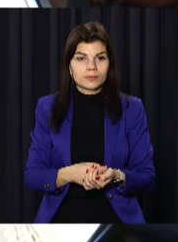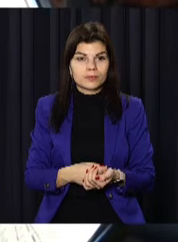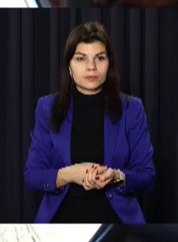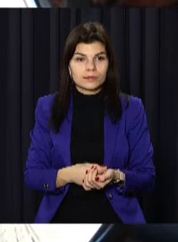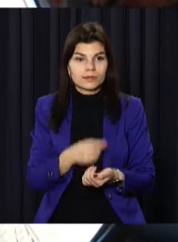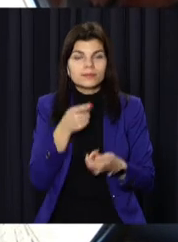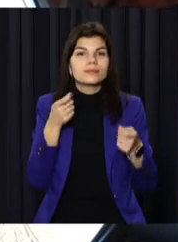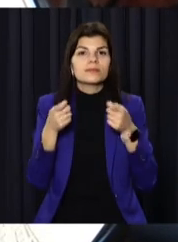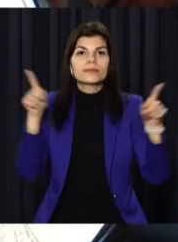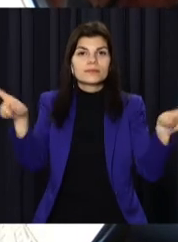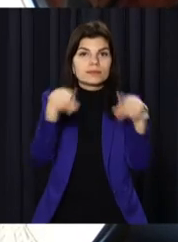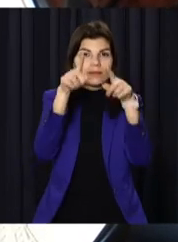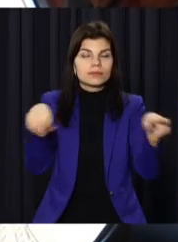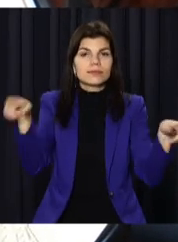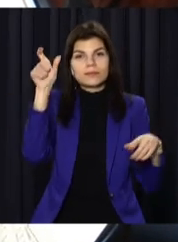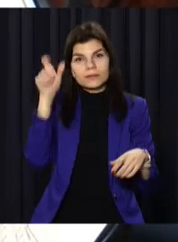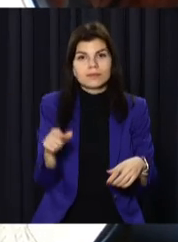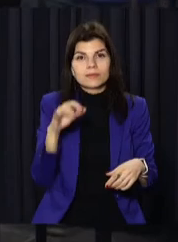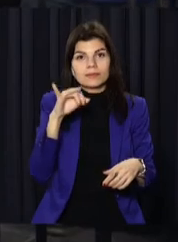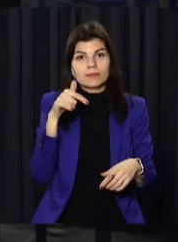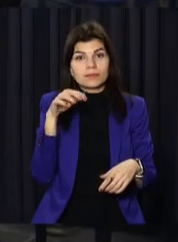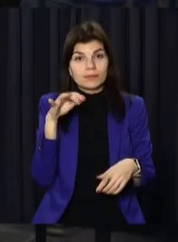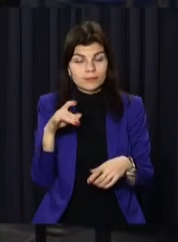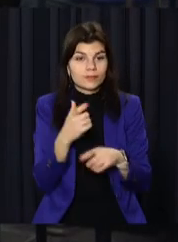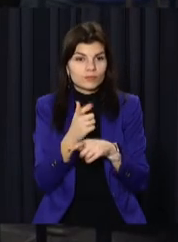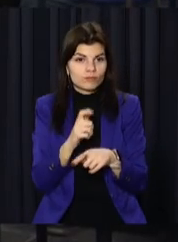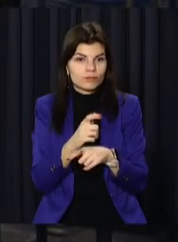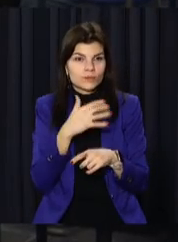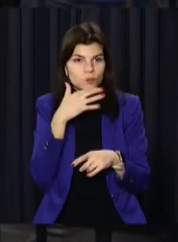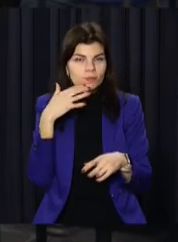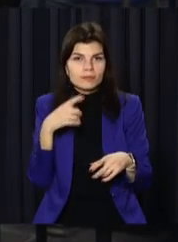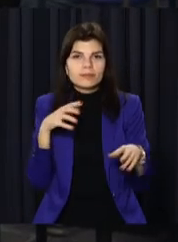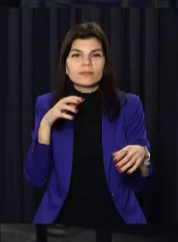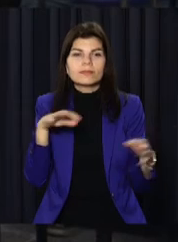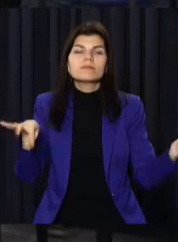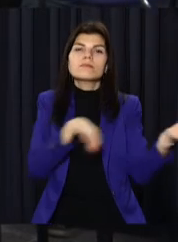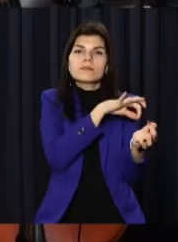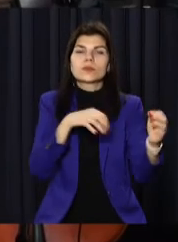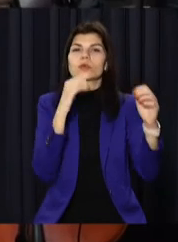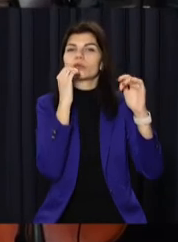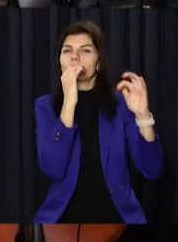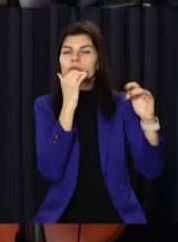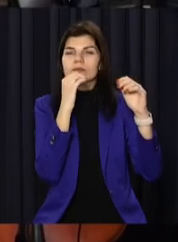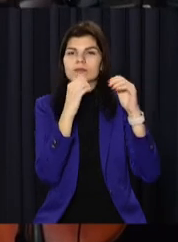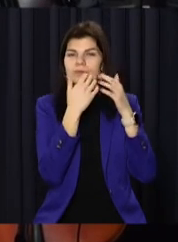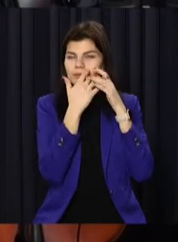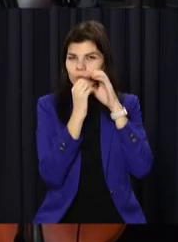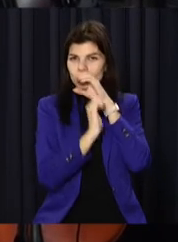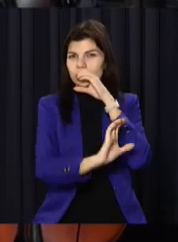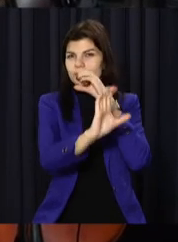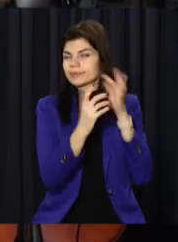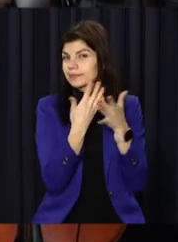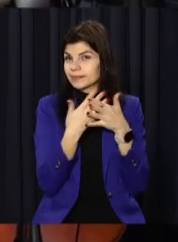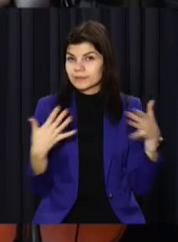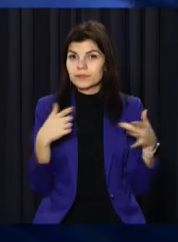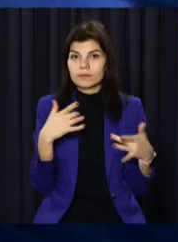Під керівництвом диригента Ігоря Пучкова кипить робота в оркестровій ямі. У концерті задіяли увесь склад, а наполегливі